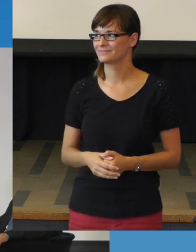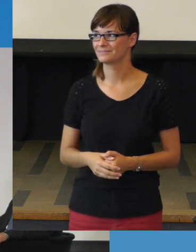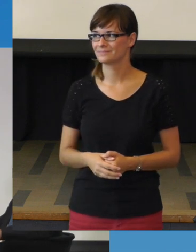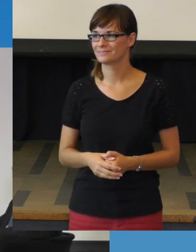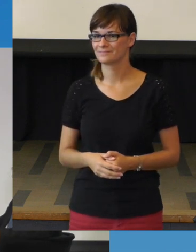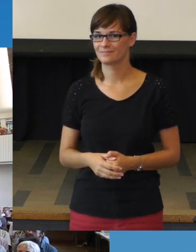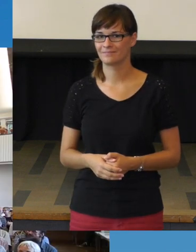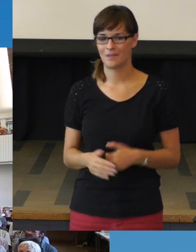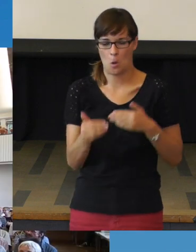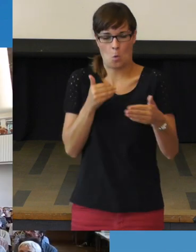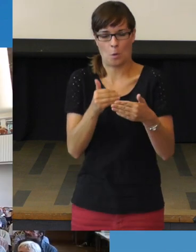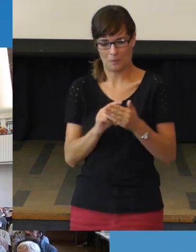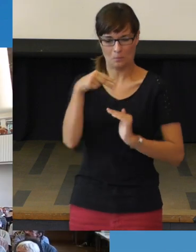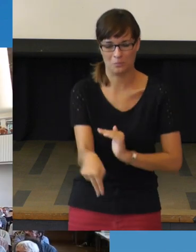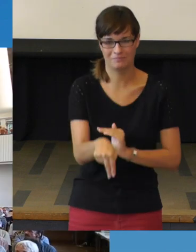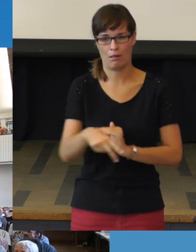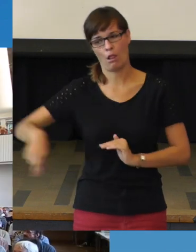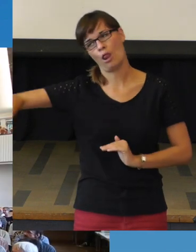War der kürzere Weg.